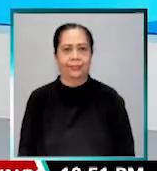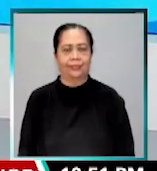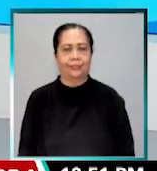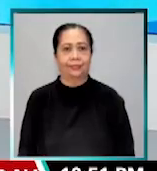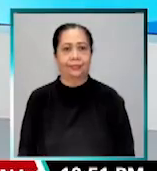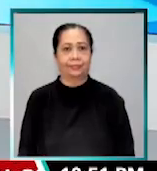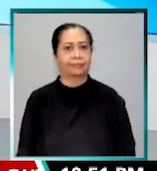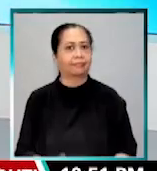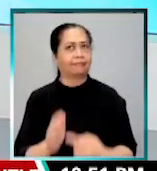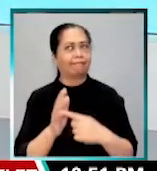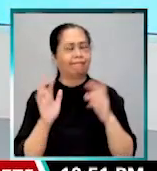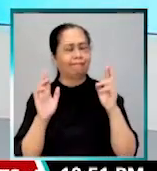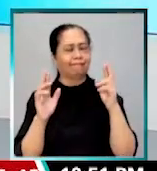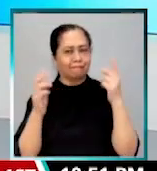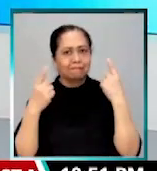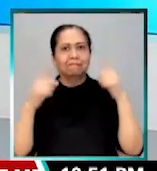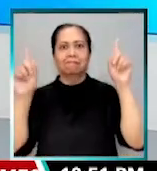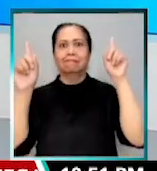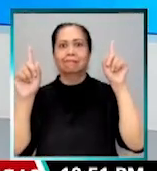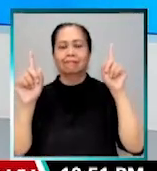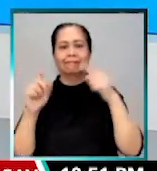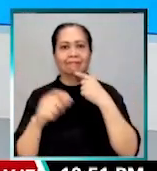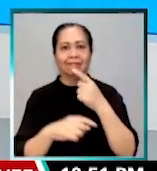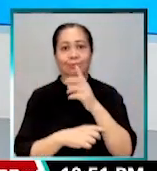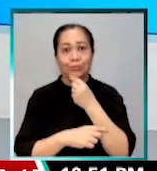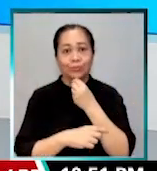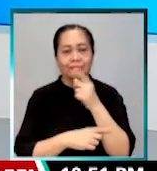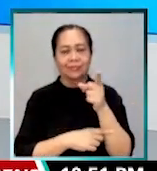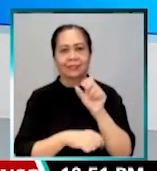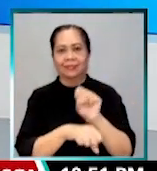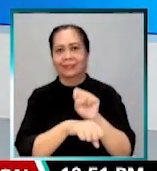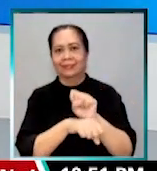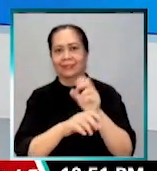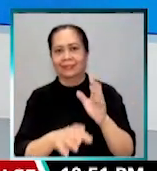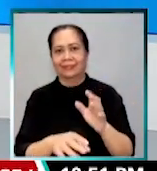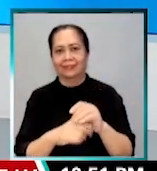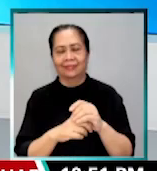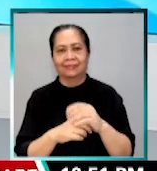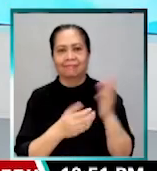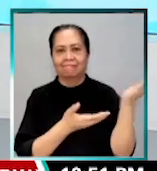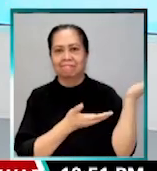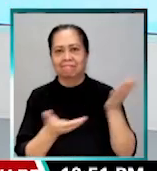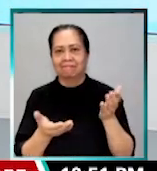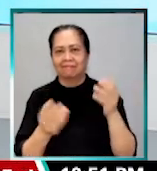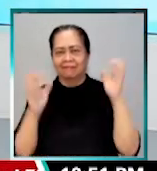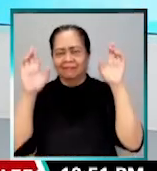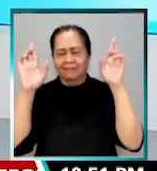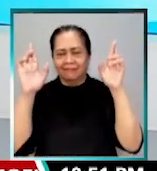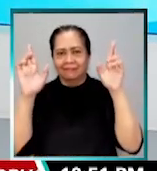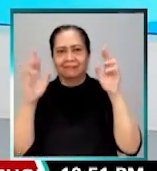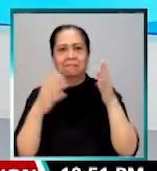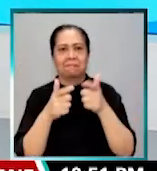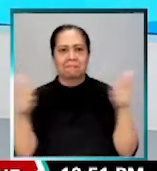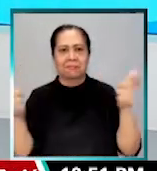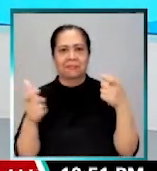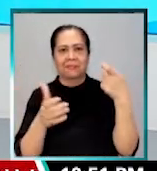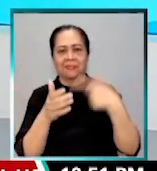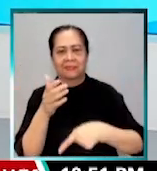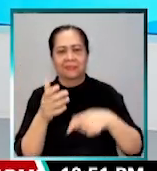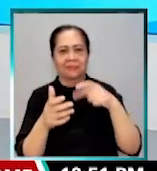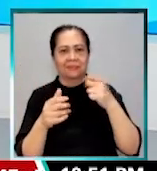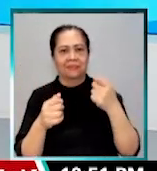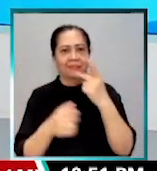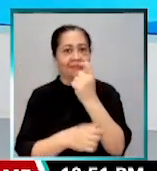Manifesting works daw, mga kapuso, sabi yan ng isang empleyado na naiuwi ang inaasam ni Major Prize na flat-screen TV